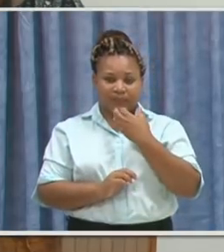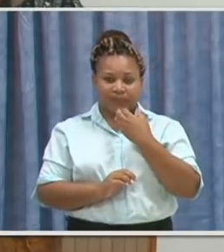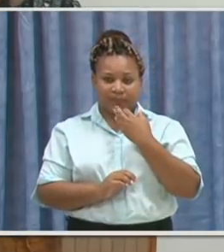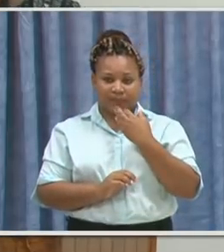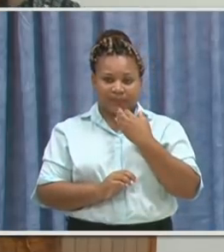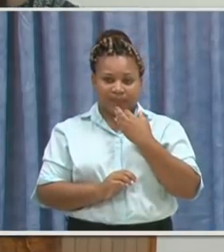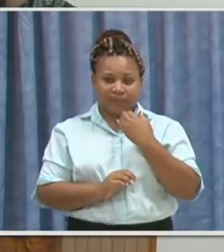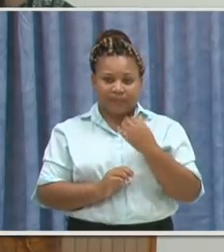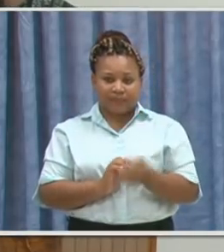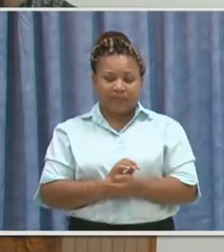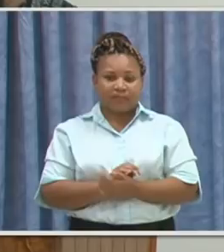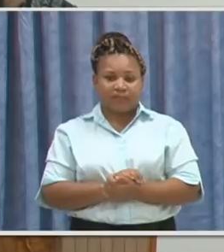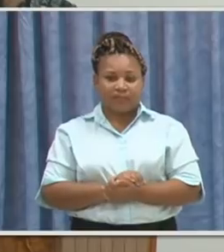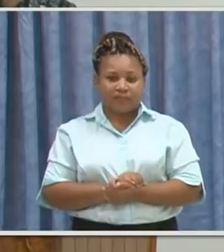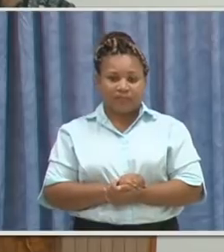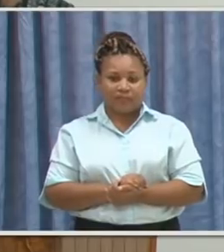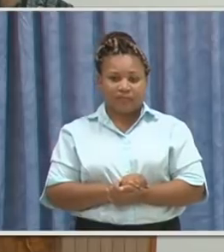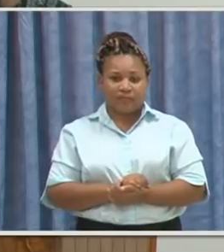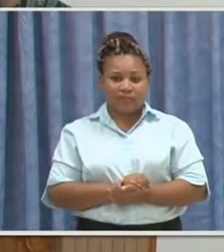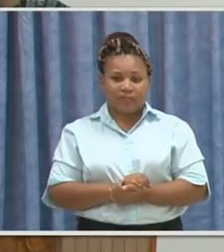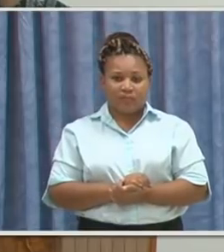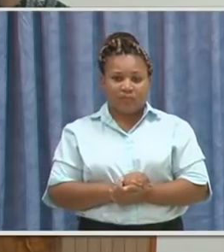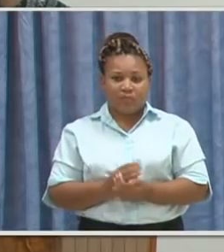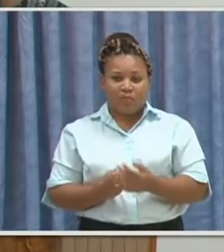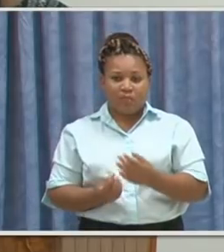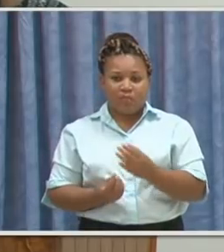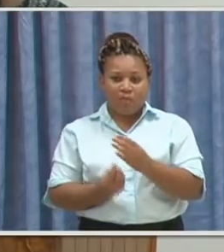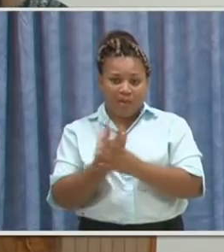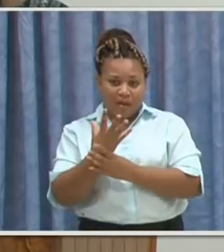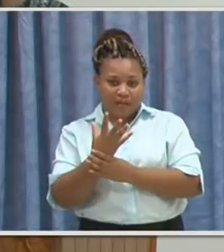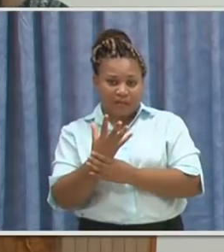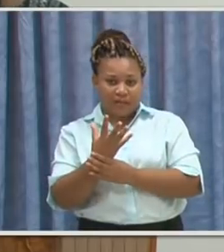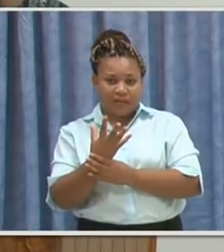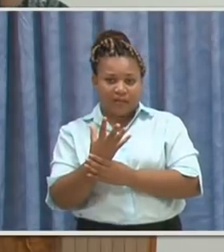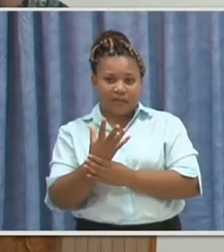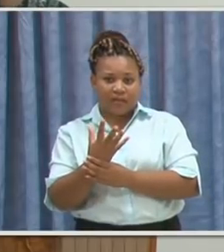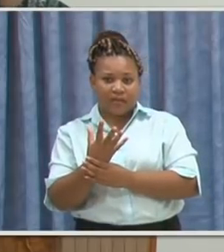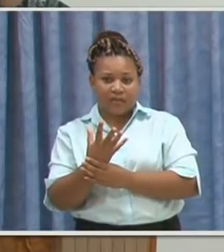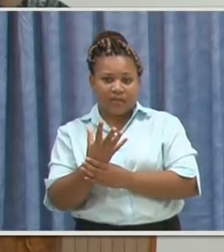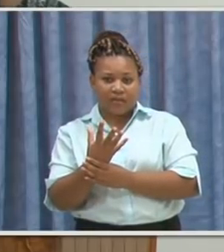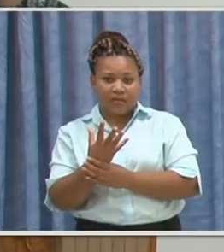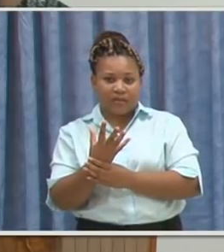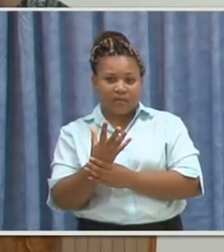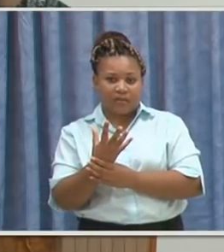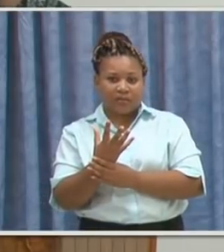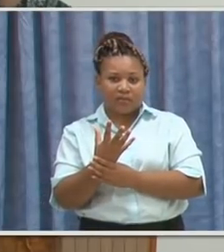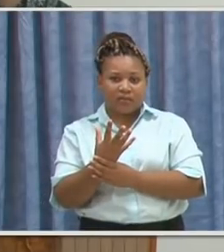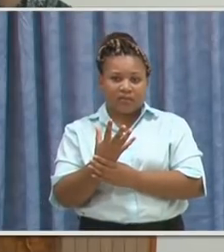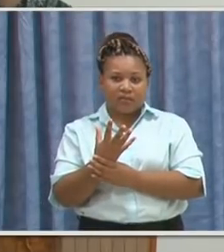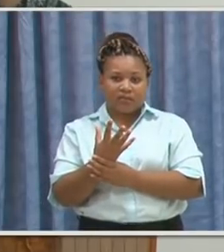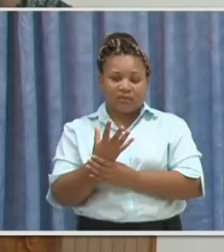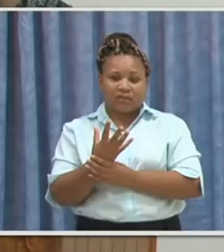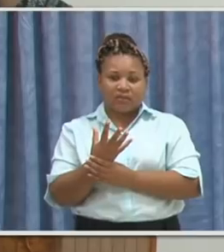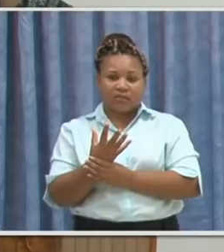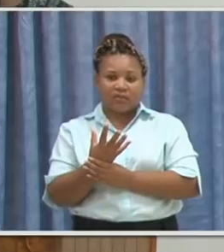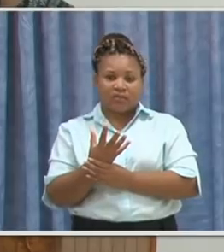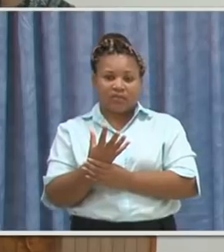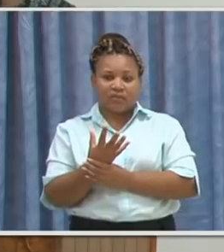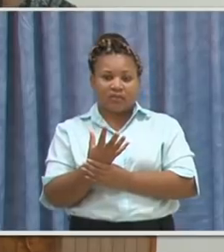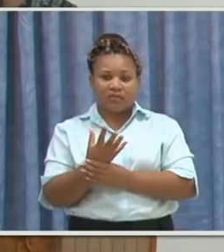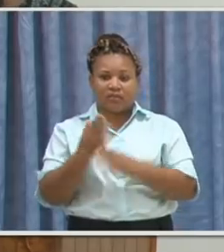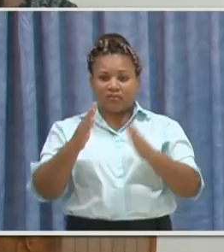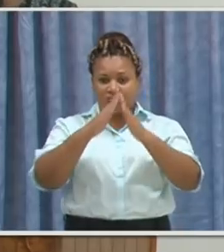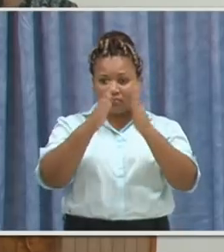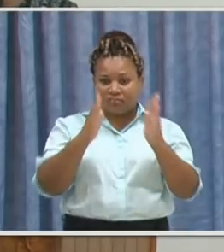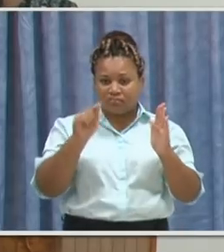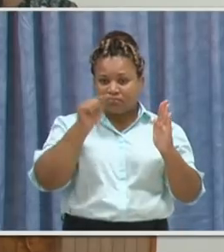aussi gagné la clé pour une facilité qui nous peut servir pour quarantaine. Et si